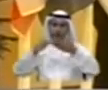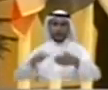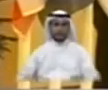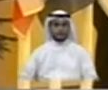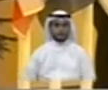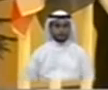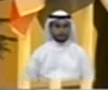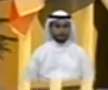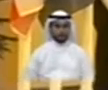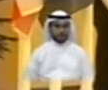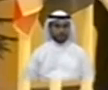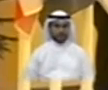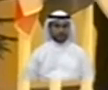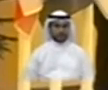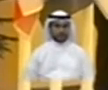إتشي.